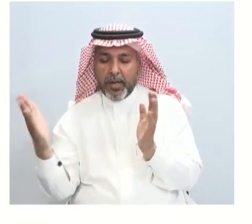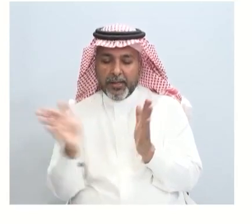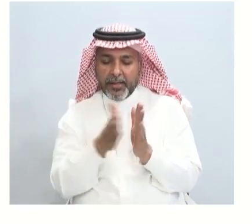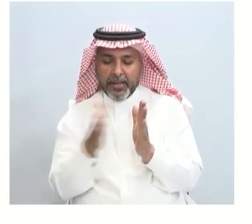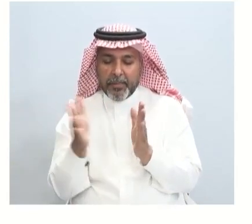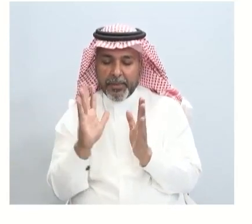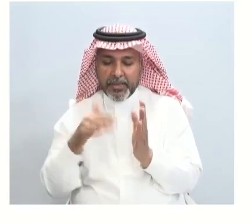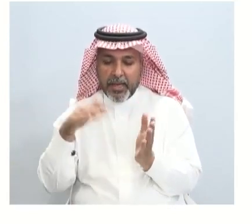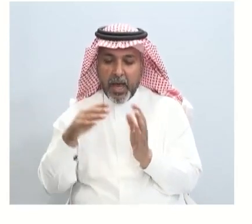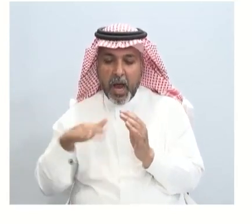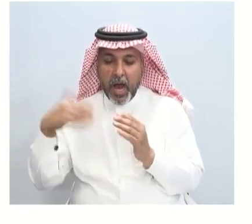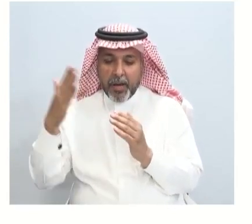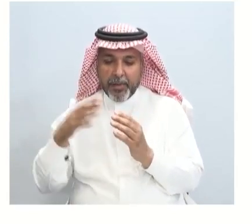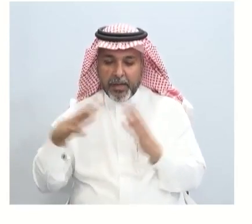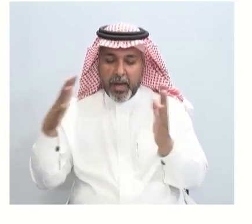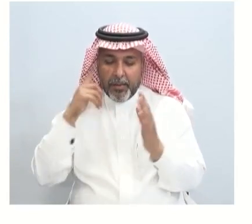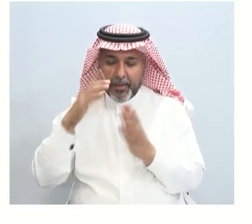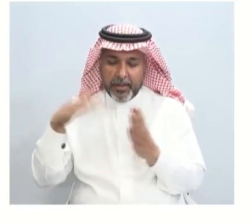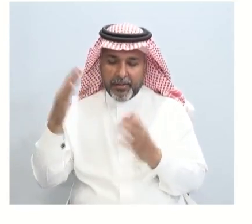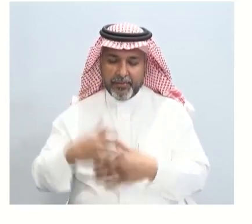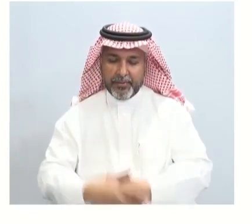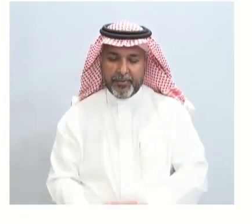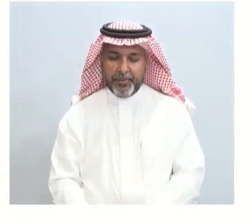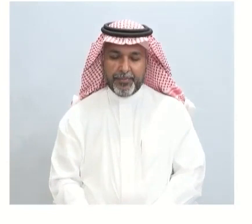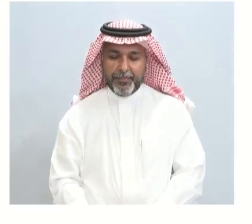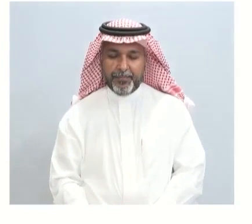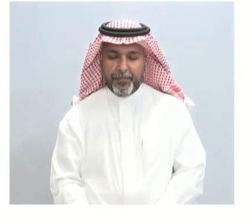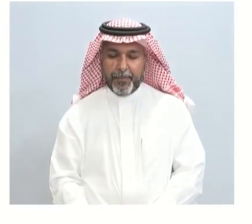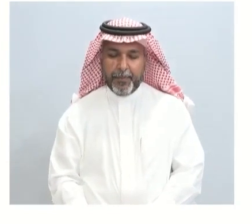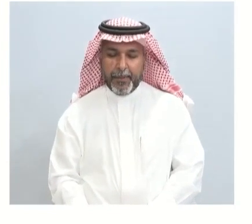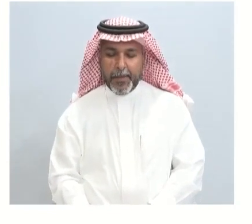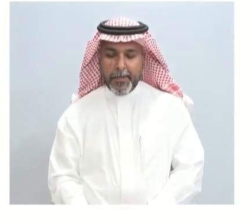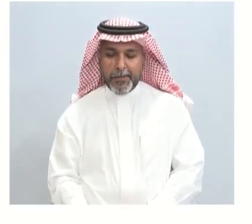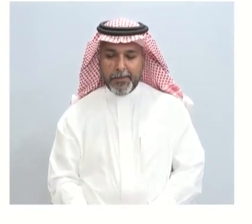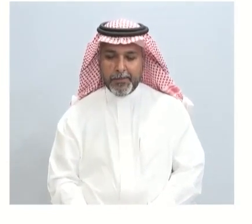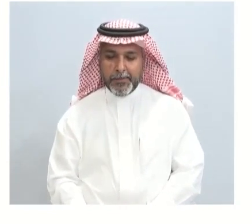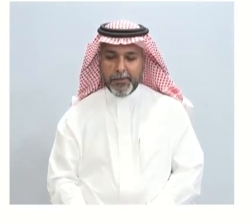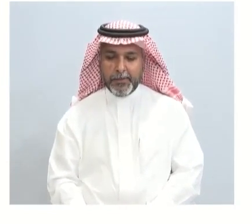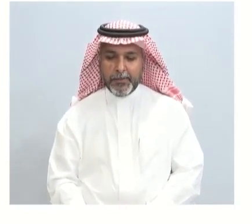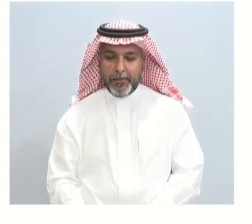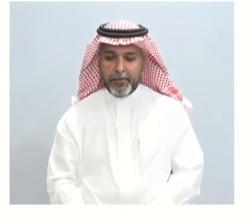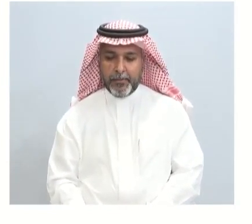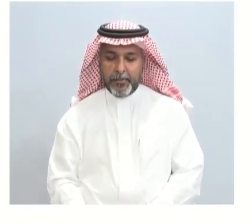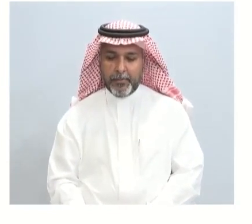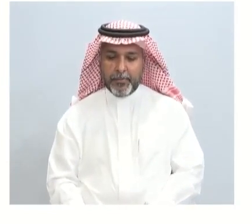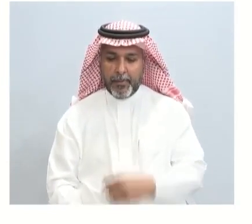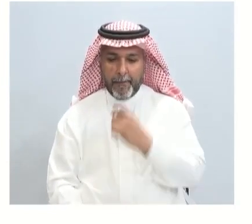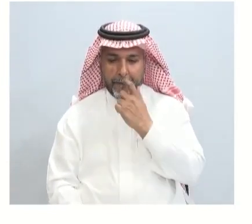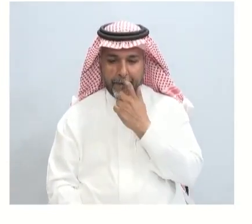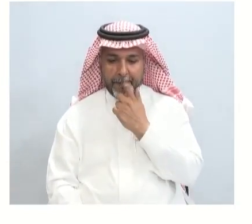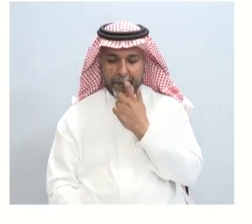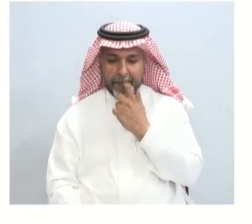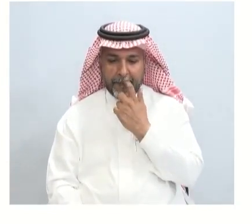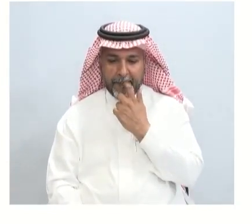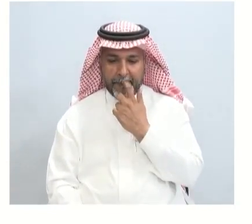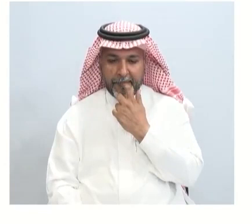عدا الصفر وال 180 في دائره الوحده ومضاعفات ال 180 اذا تعدينا دائره الوحده اتمنى يعني